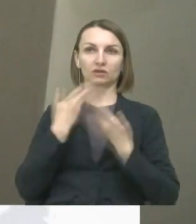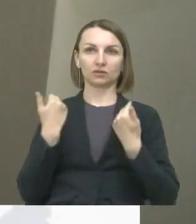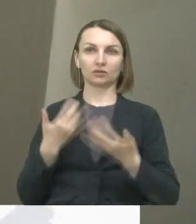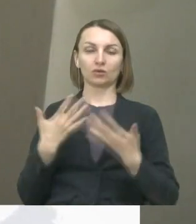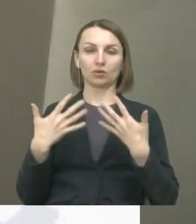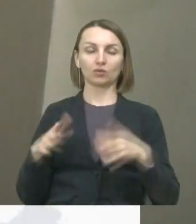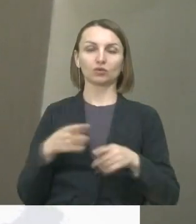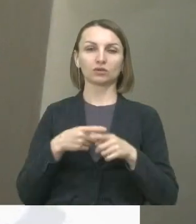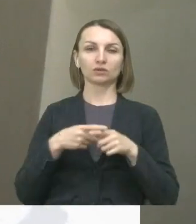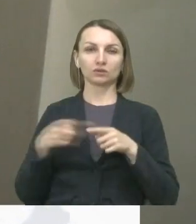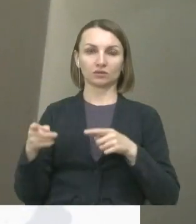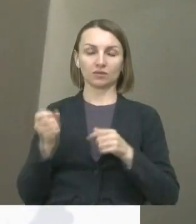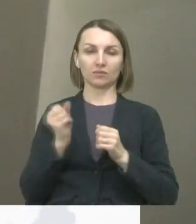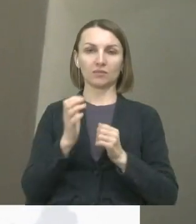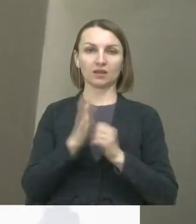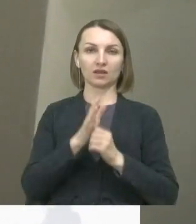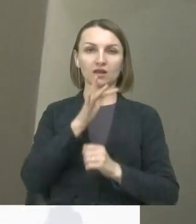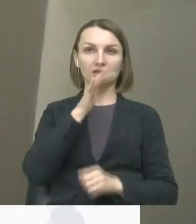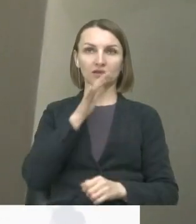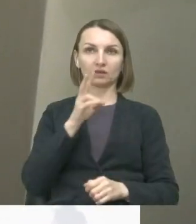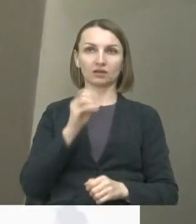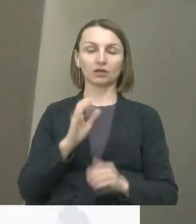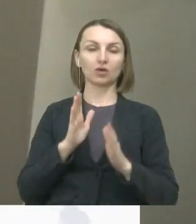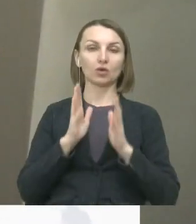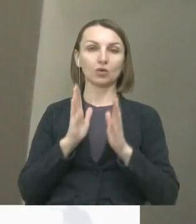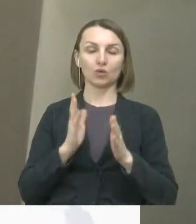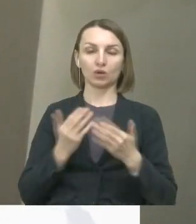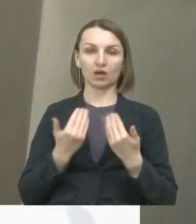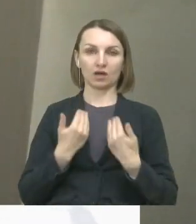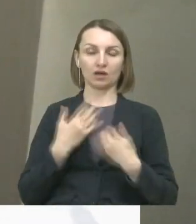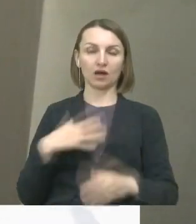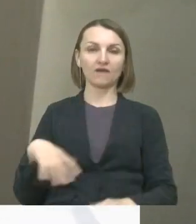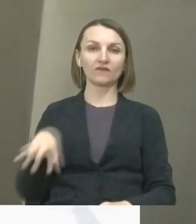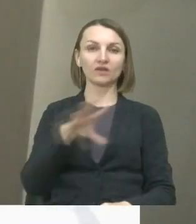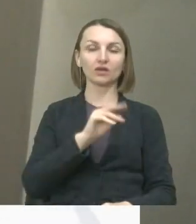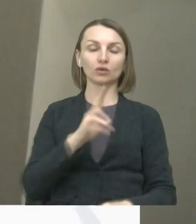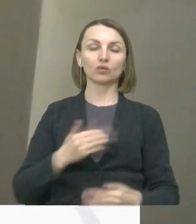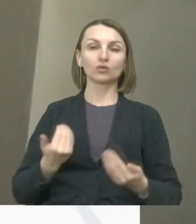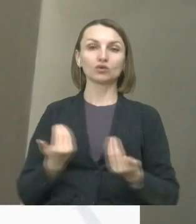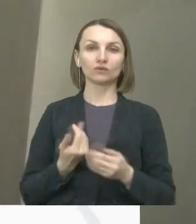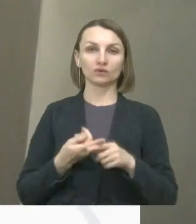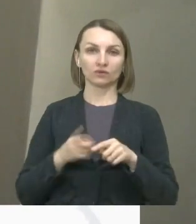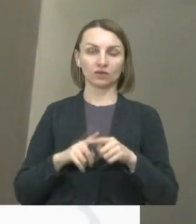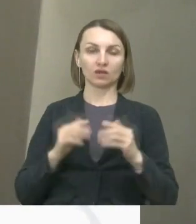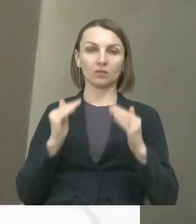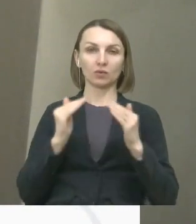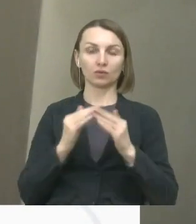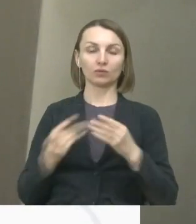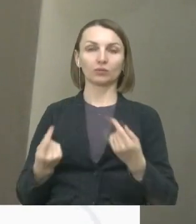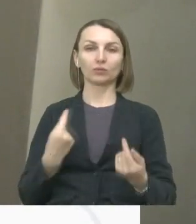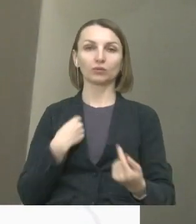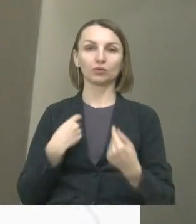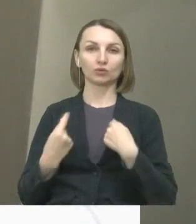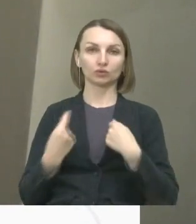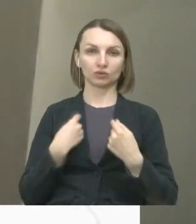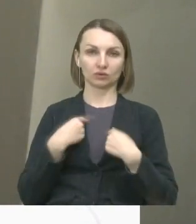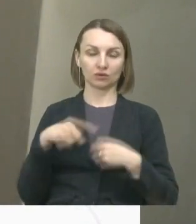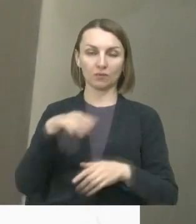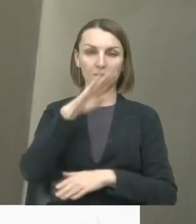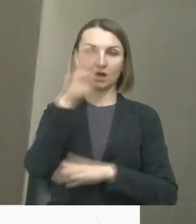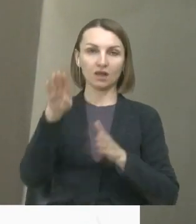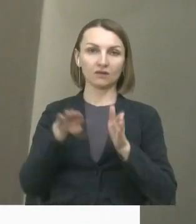протяжении 15 лет не только я, все жильцы этого дома мучаются затоплением